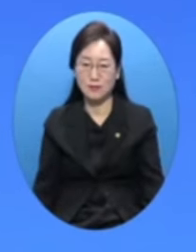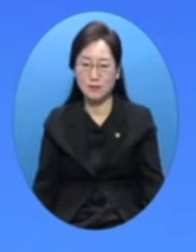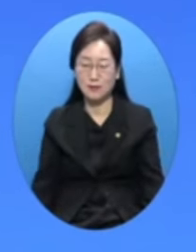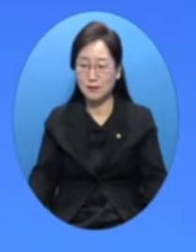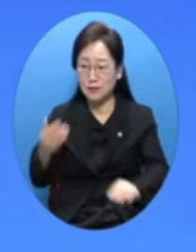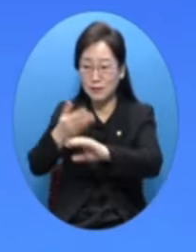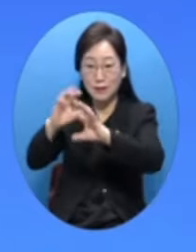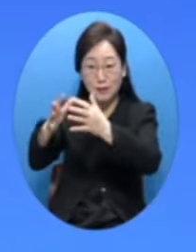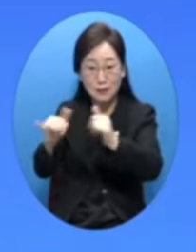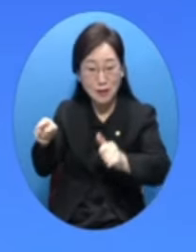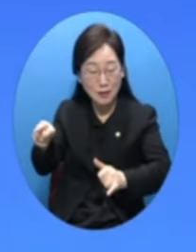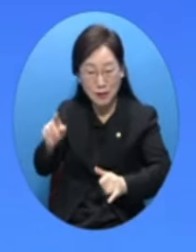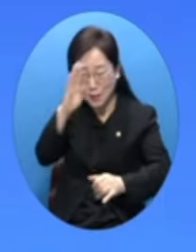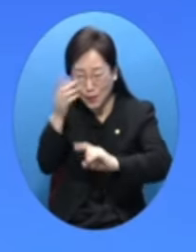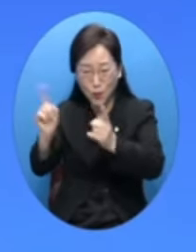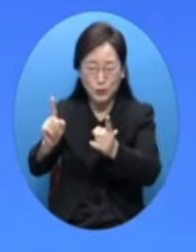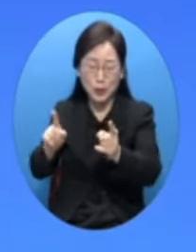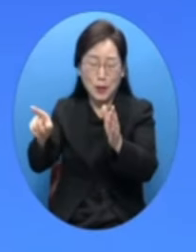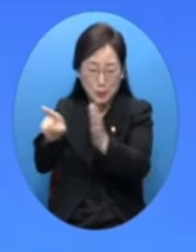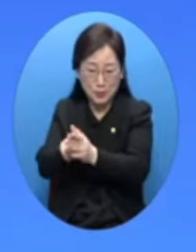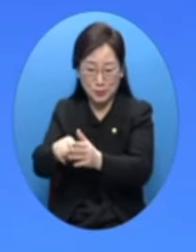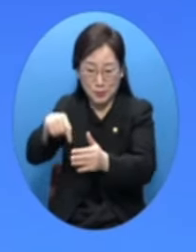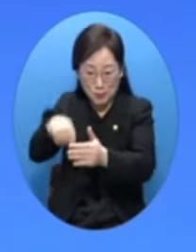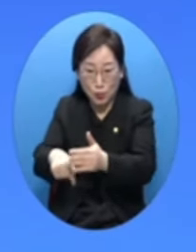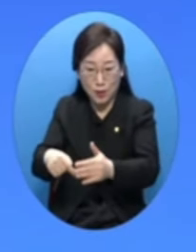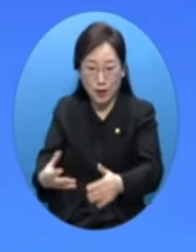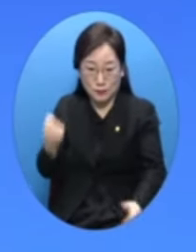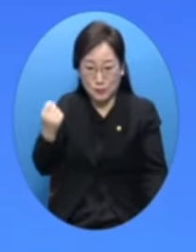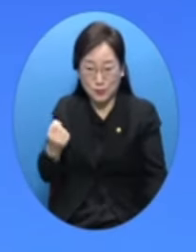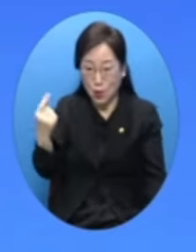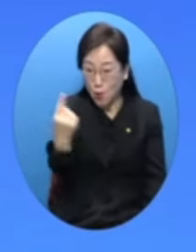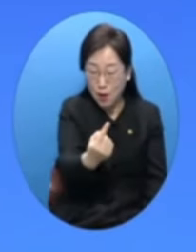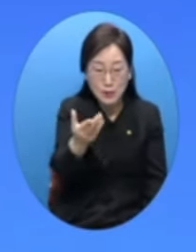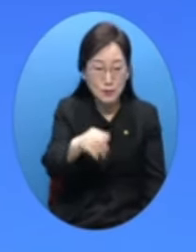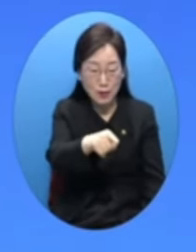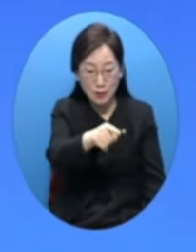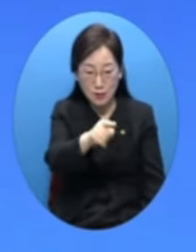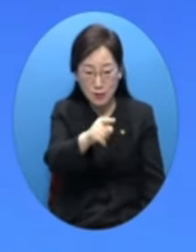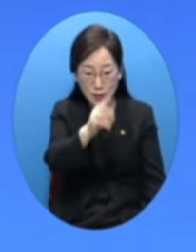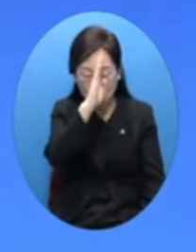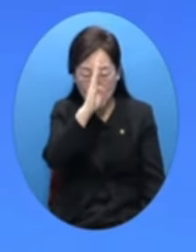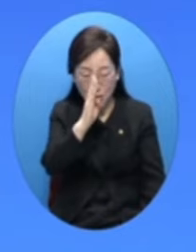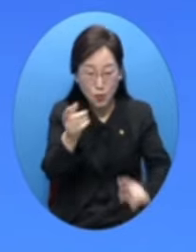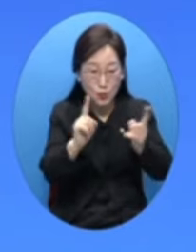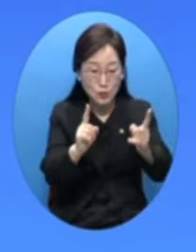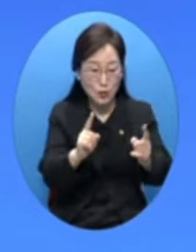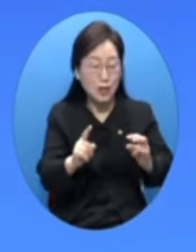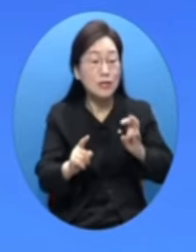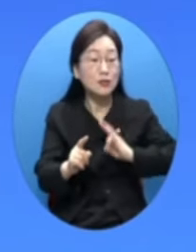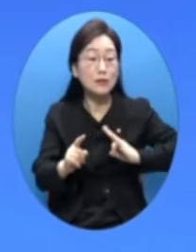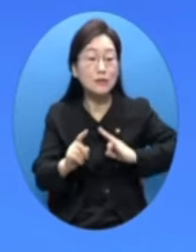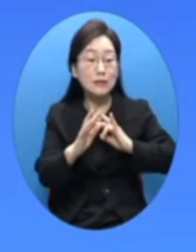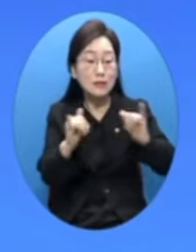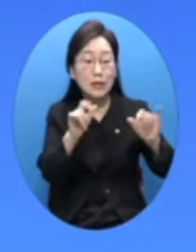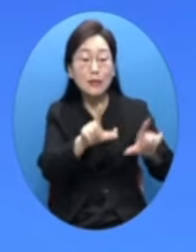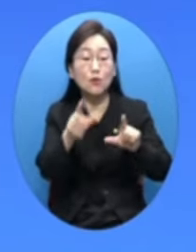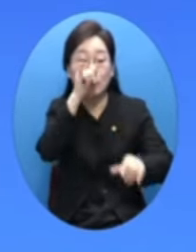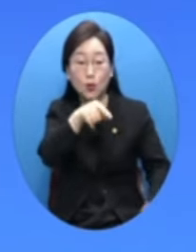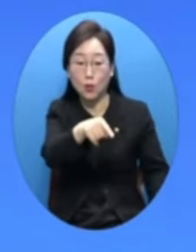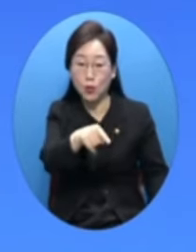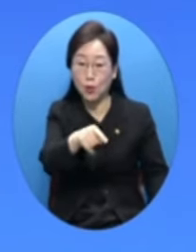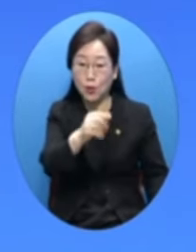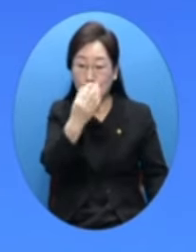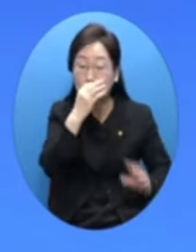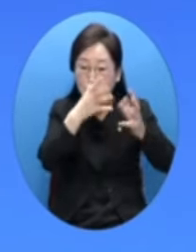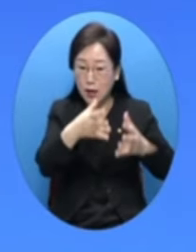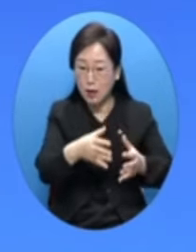이방 사람은 병을 치겠다고 믿고 왔는데 정작 병을 고칠 수 있는 선자를 갖고 있는 그 나라 왕은 아이고 병을